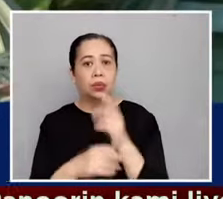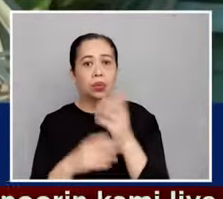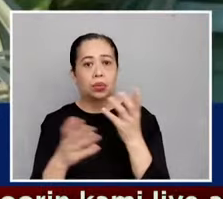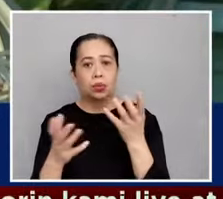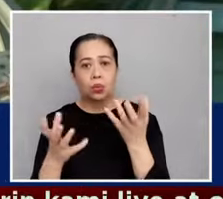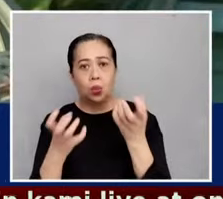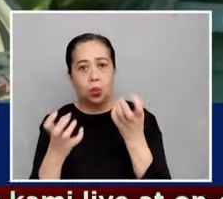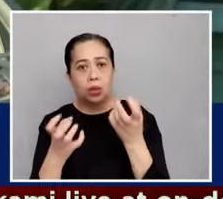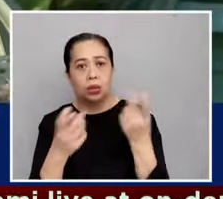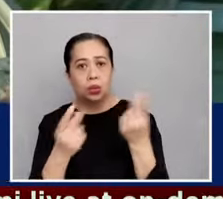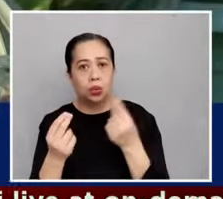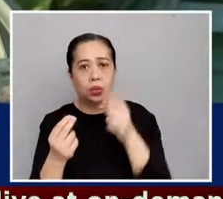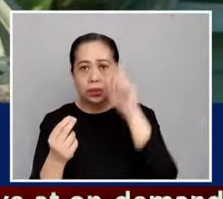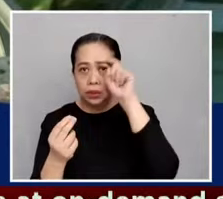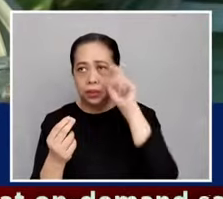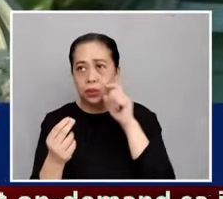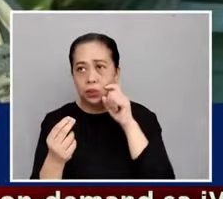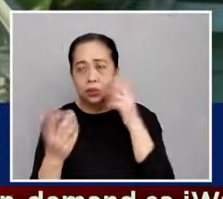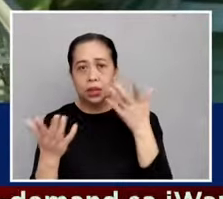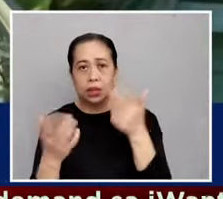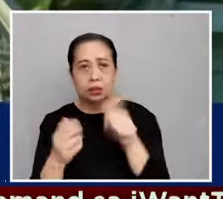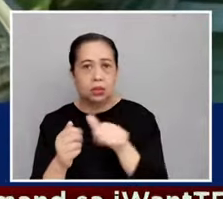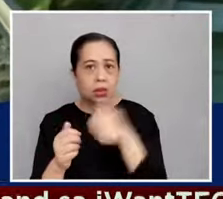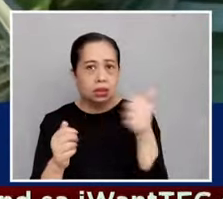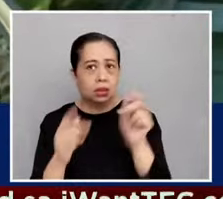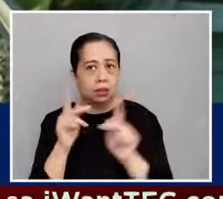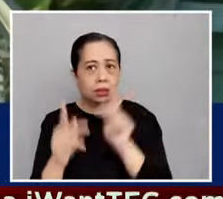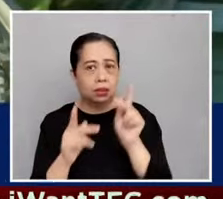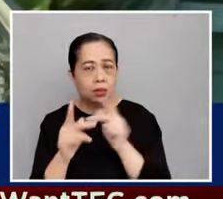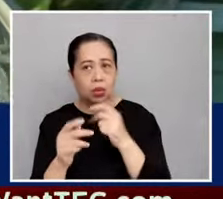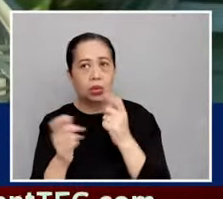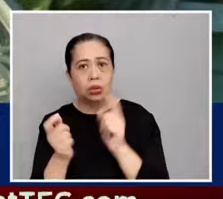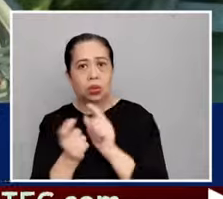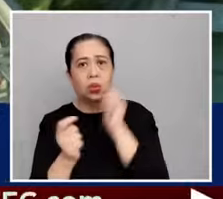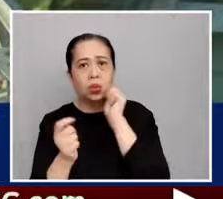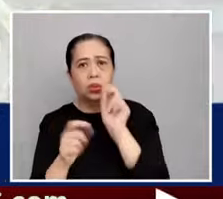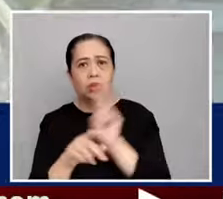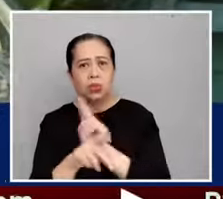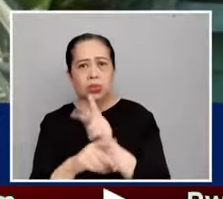do sexual interaction with other people, always use